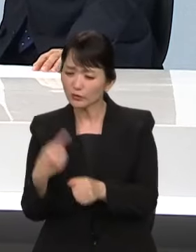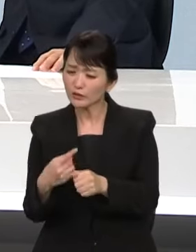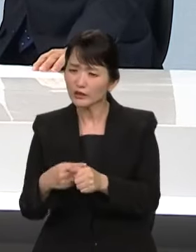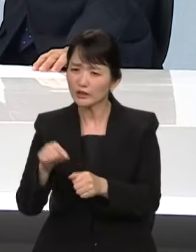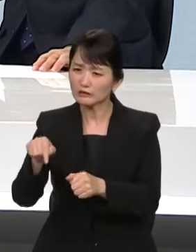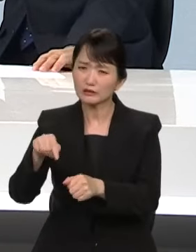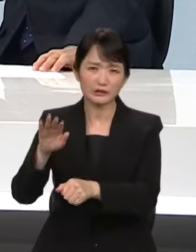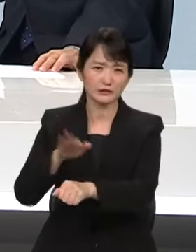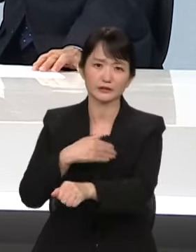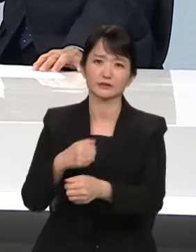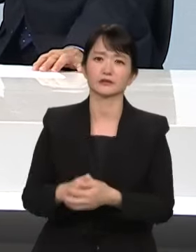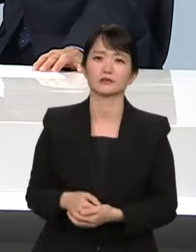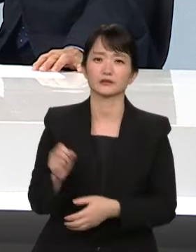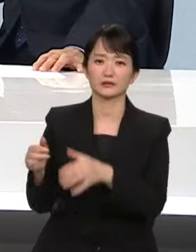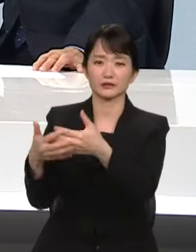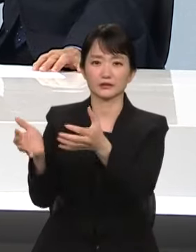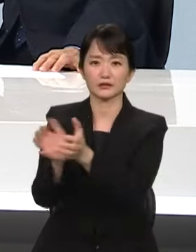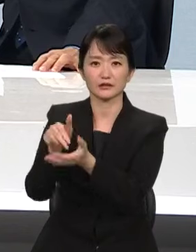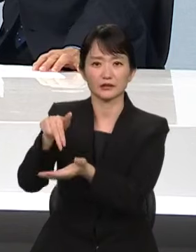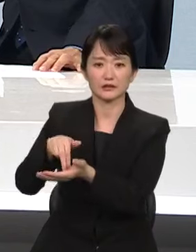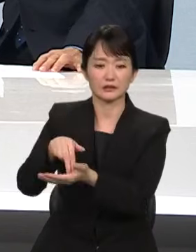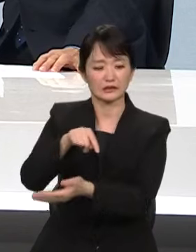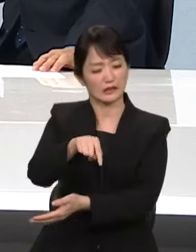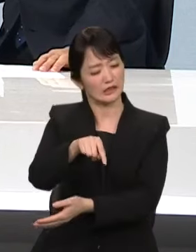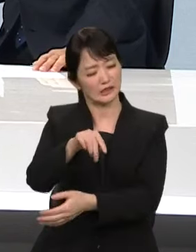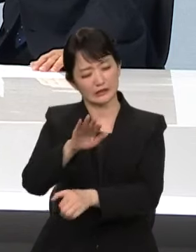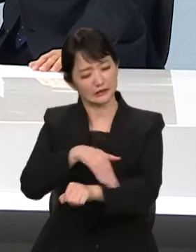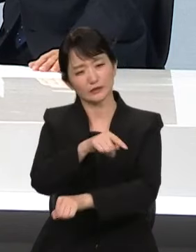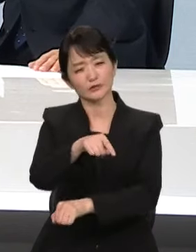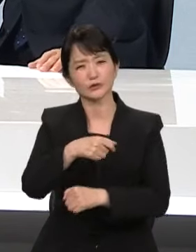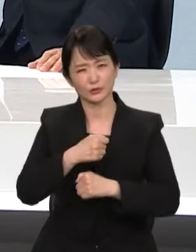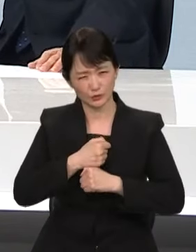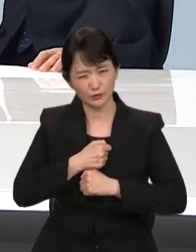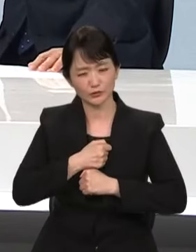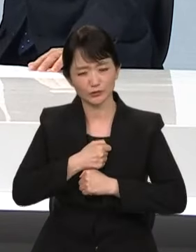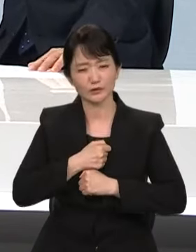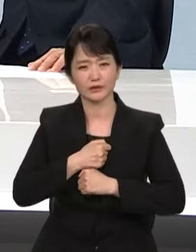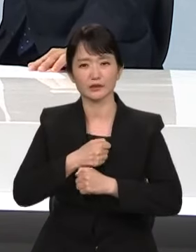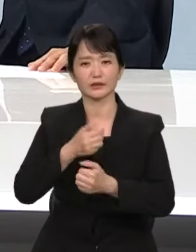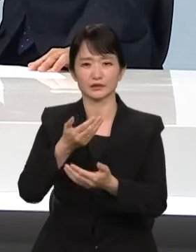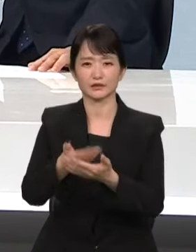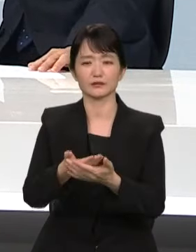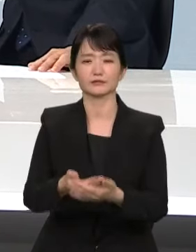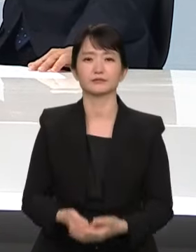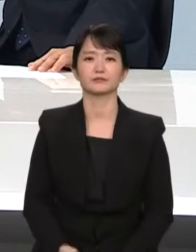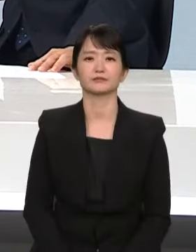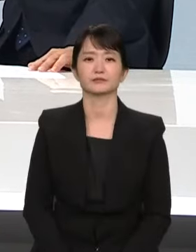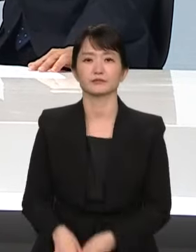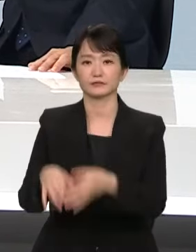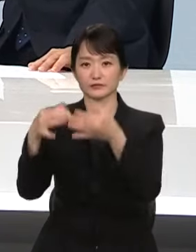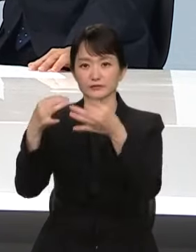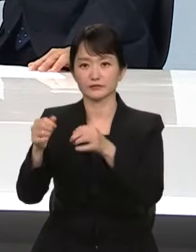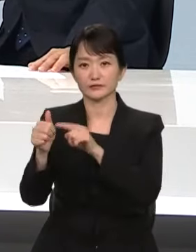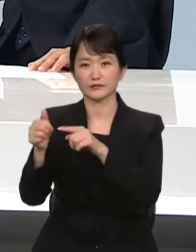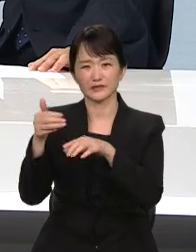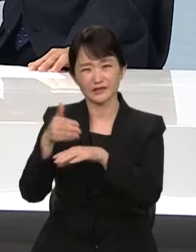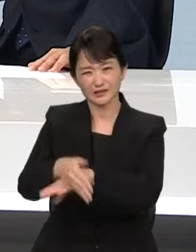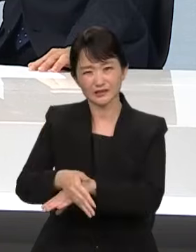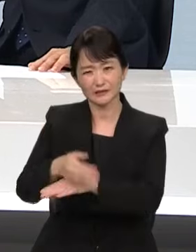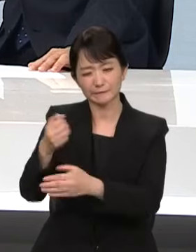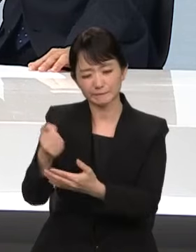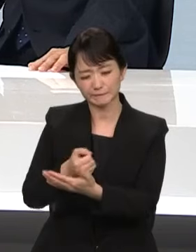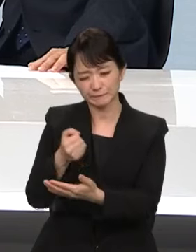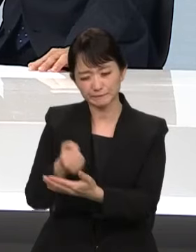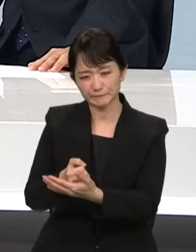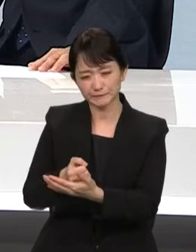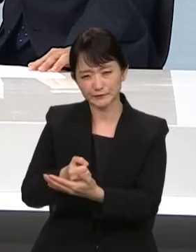것이고 여당에서조차 좀 부적절한 태도다, 유의해달라라는 지적이 나오기도 했습니다. 어쨌든 김태규 직무대행은 뒤늦게 유감 표시를